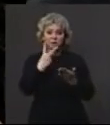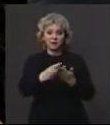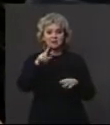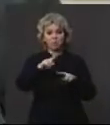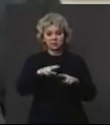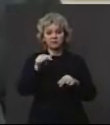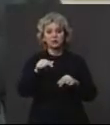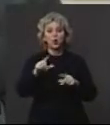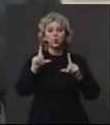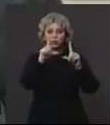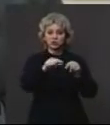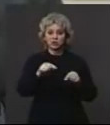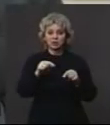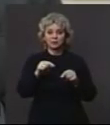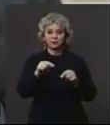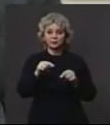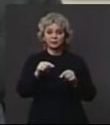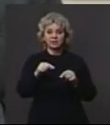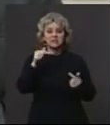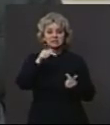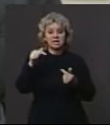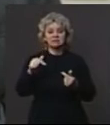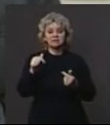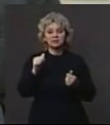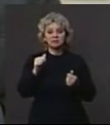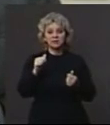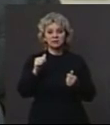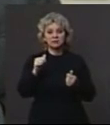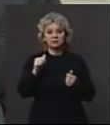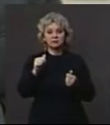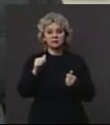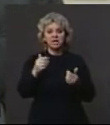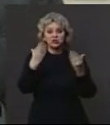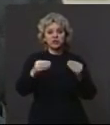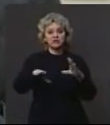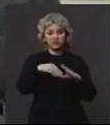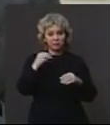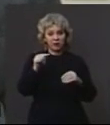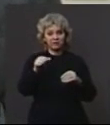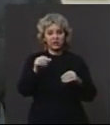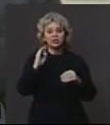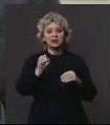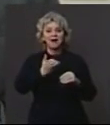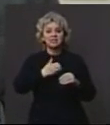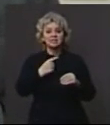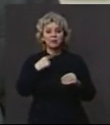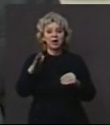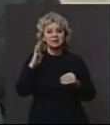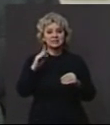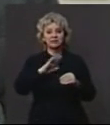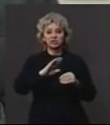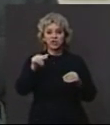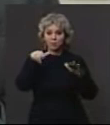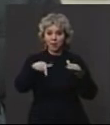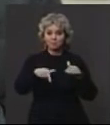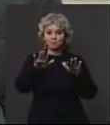предъявить паспорт. Уезжаю, соответственно, в день выборов. И хотел бы проголосовать не